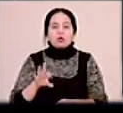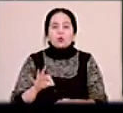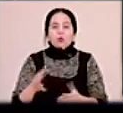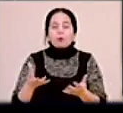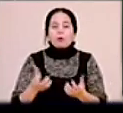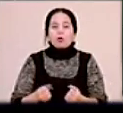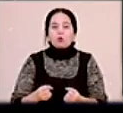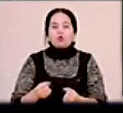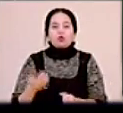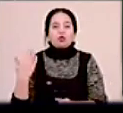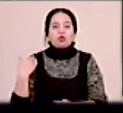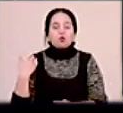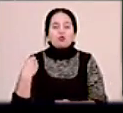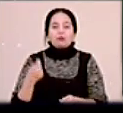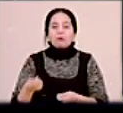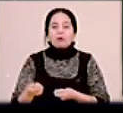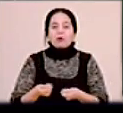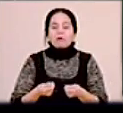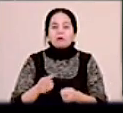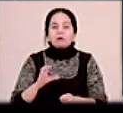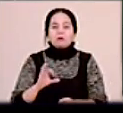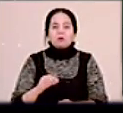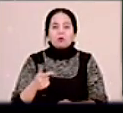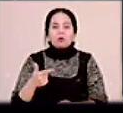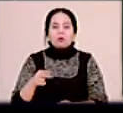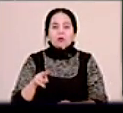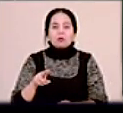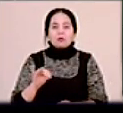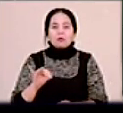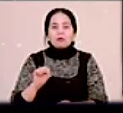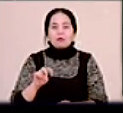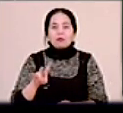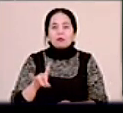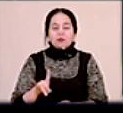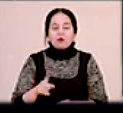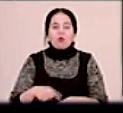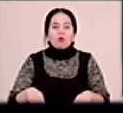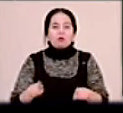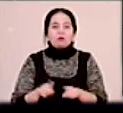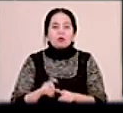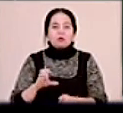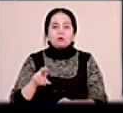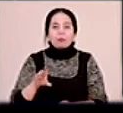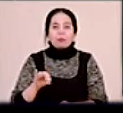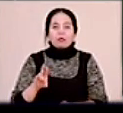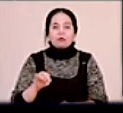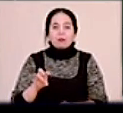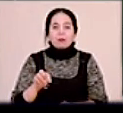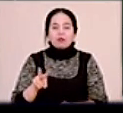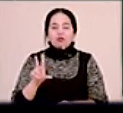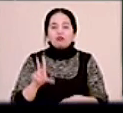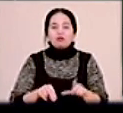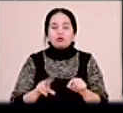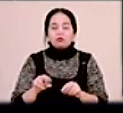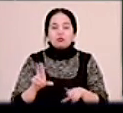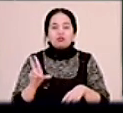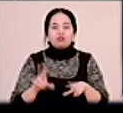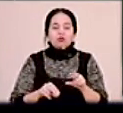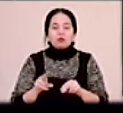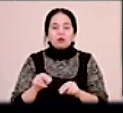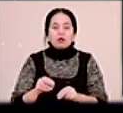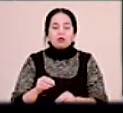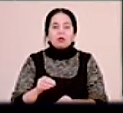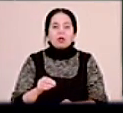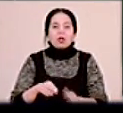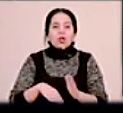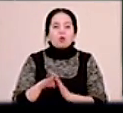получит должность правителя Согдианы. Однако Спитамен считал предпочтительней